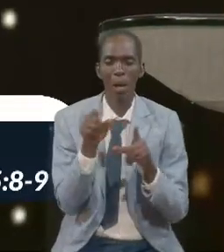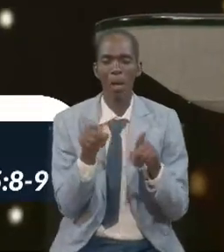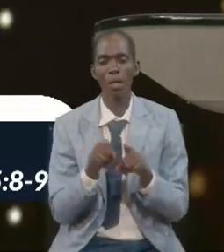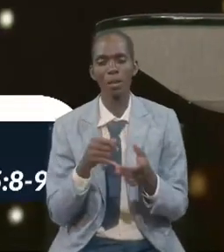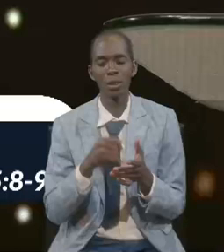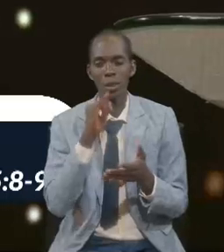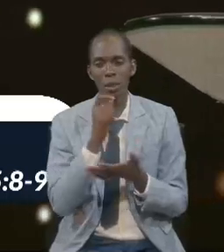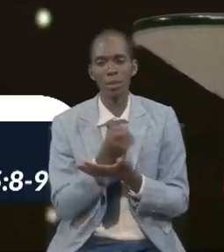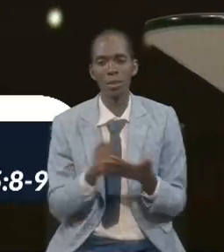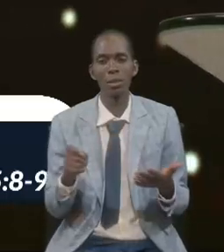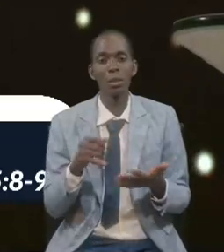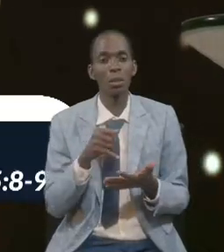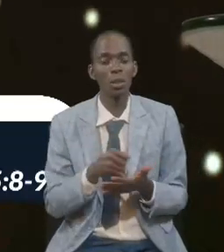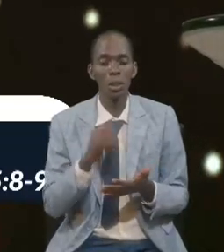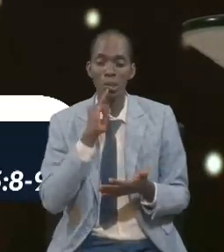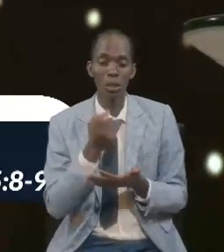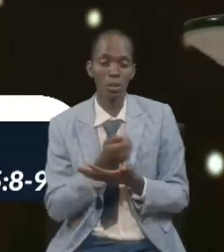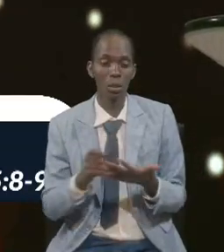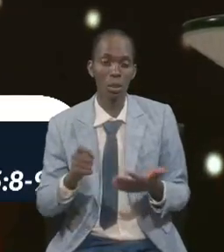comme c'était écrit. Car il est écrit,